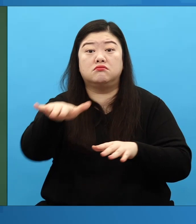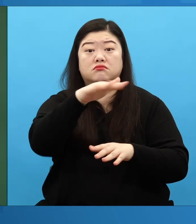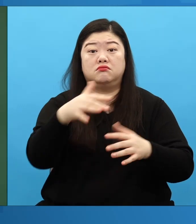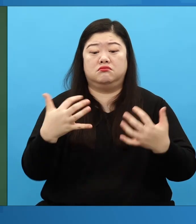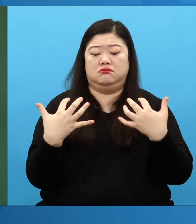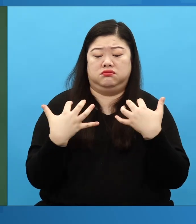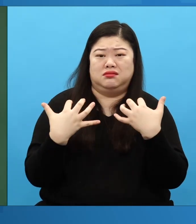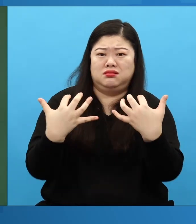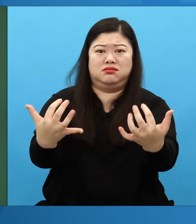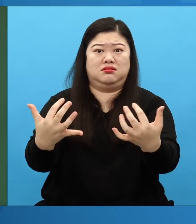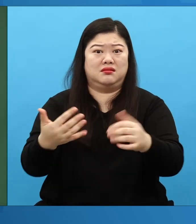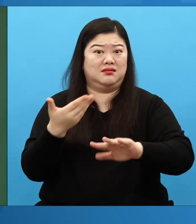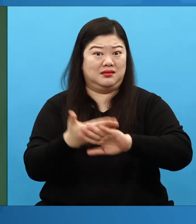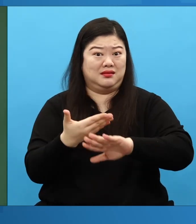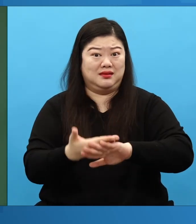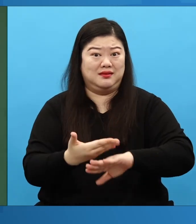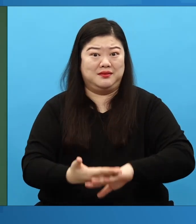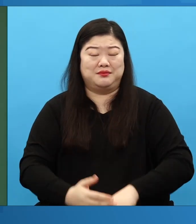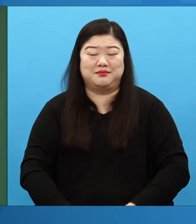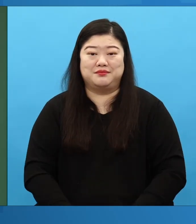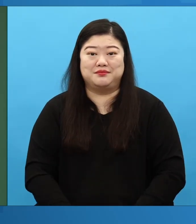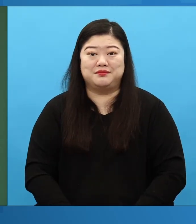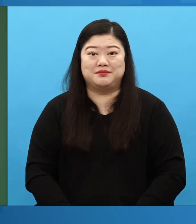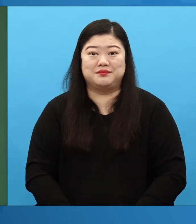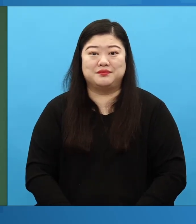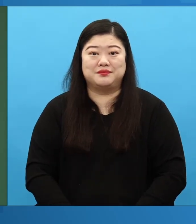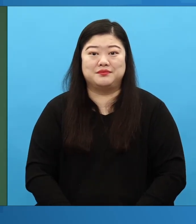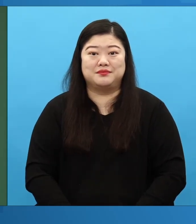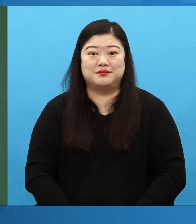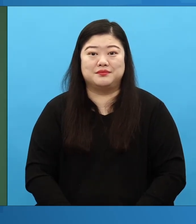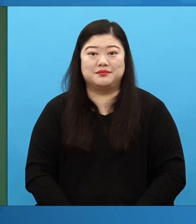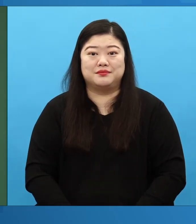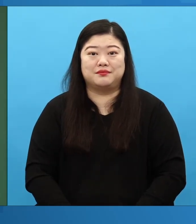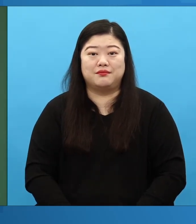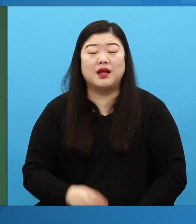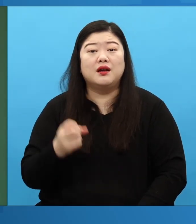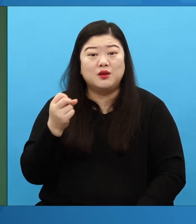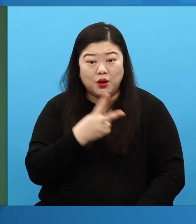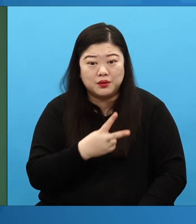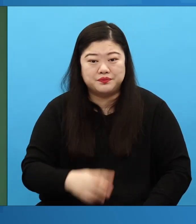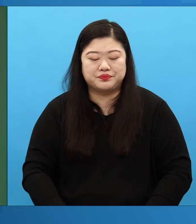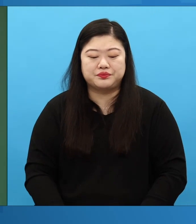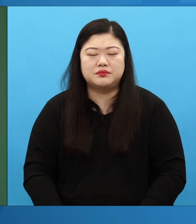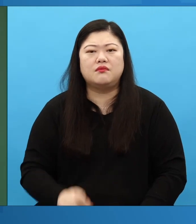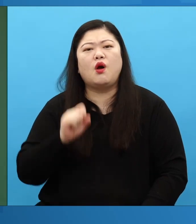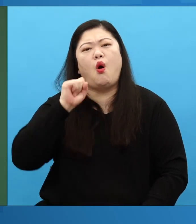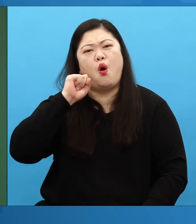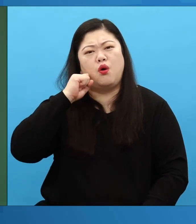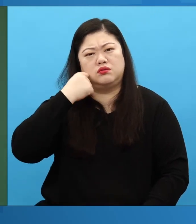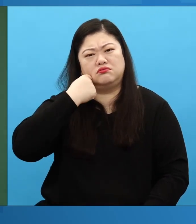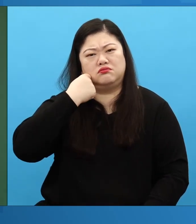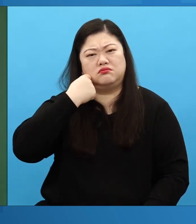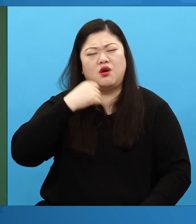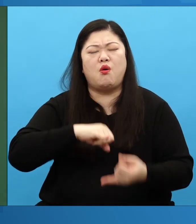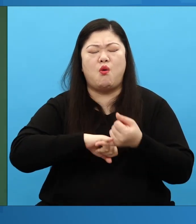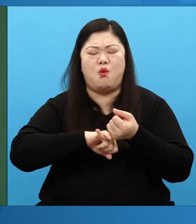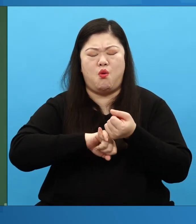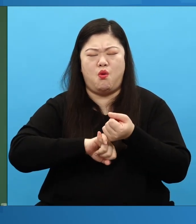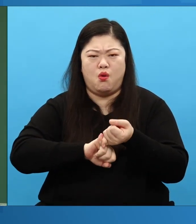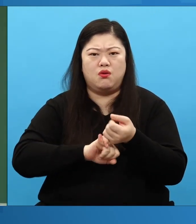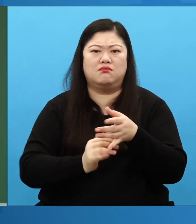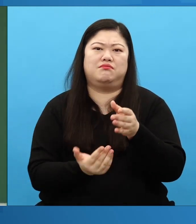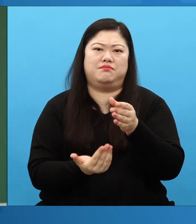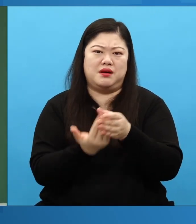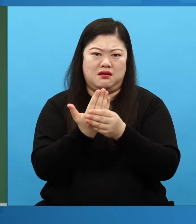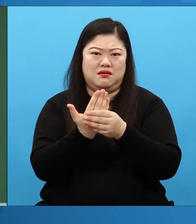it. 뭐 없으면 좋겠지만 반드시 어려움은 오죠. And works arose. And so we hope that there aren't any